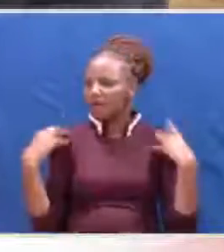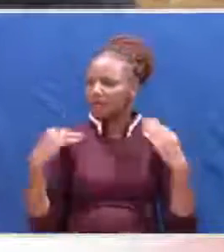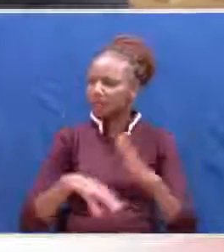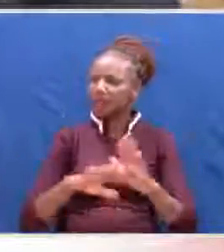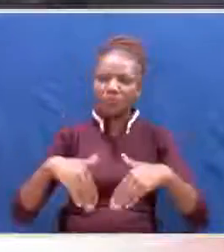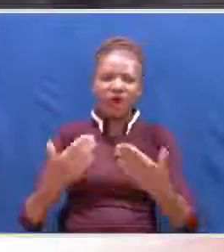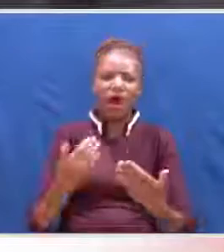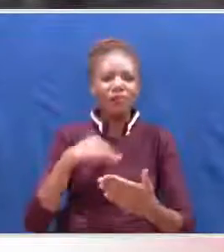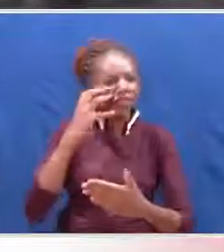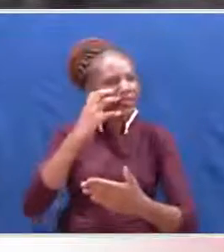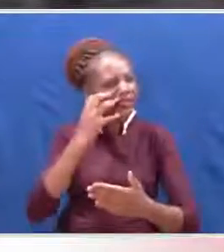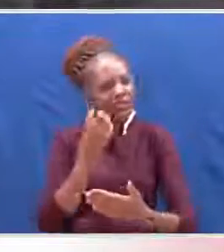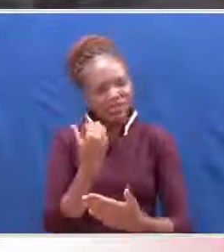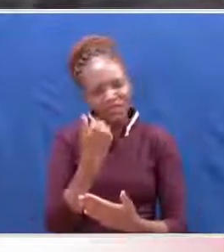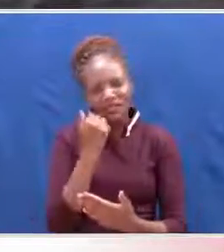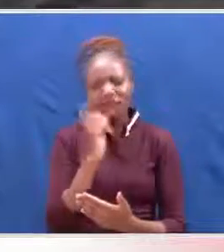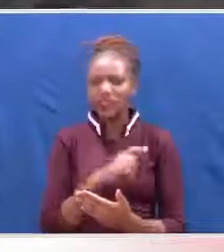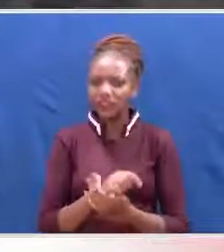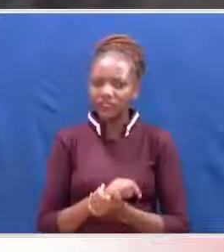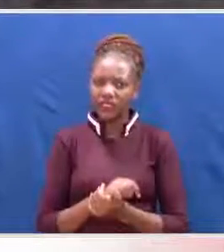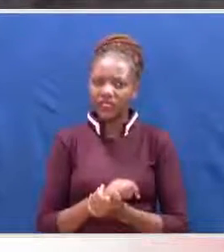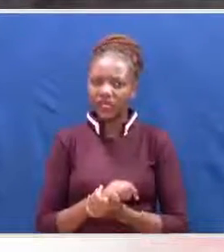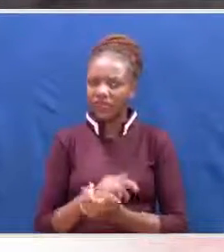Sasa ikifika mahali hata ofisi wa team pia hizi kusaidia.